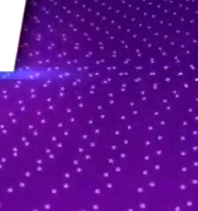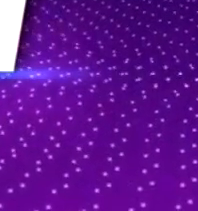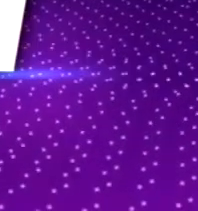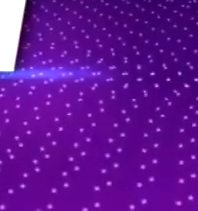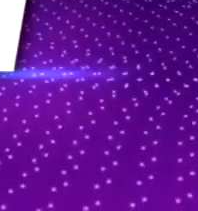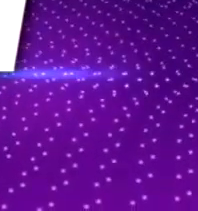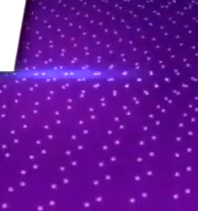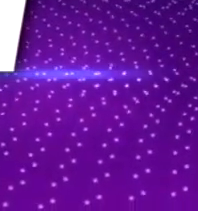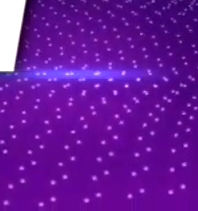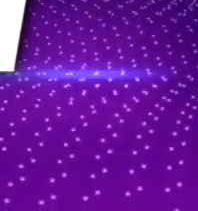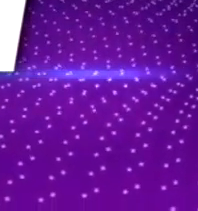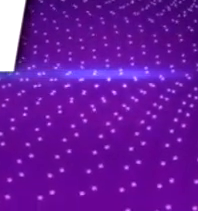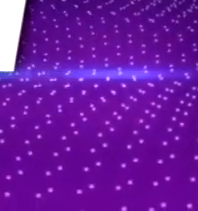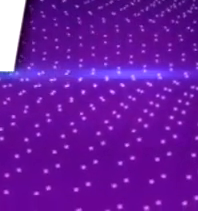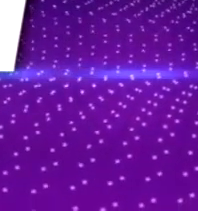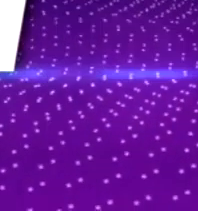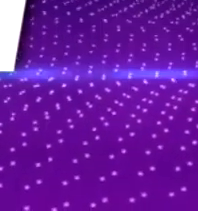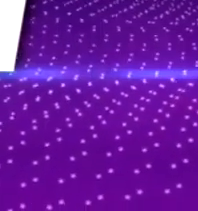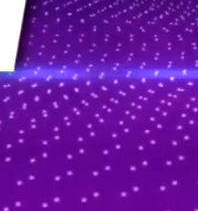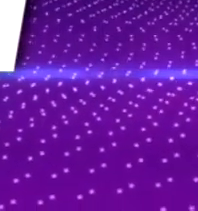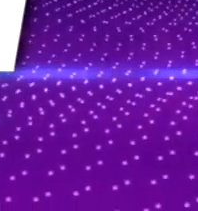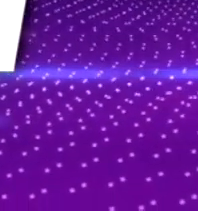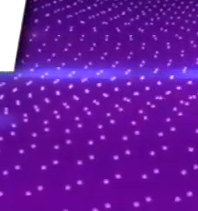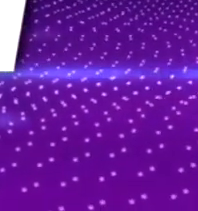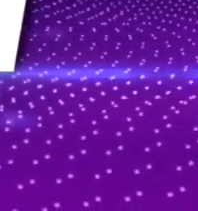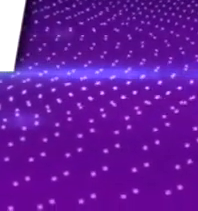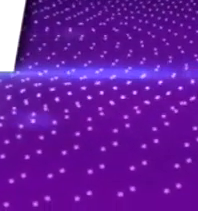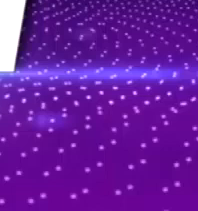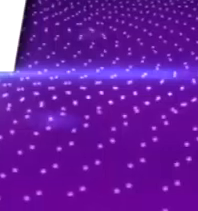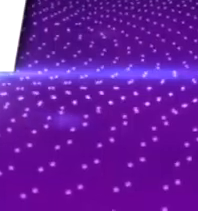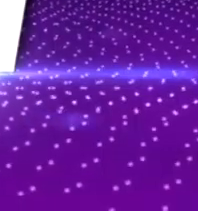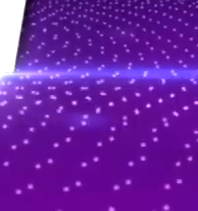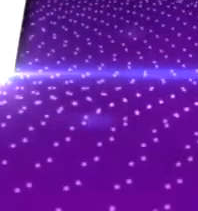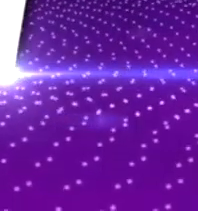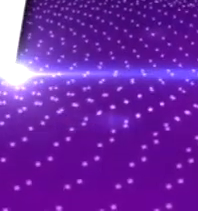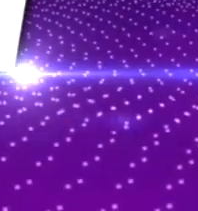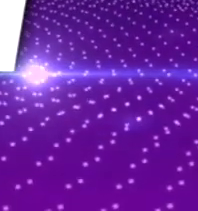ระวังมีจำนวนทั้งหมด 1,707 คนและยอดผู้เสียชีวิตยังคงที่อยู่ที่1คนค่ะ